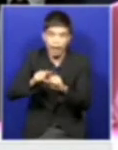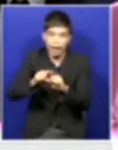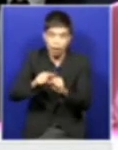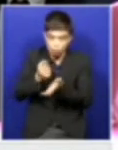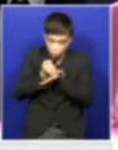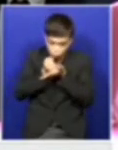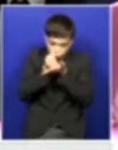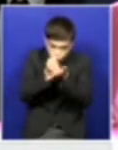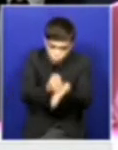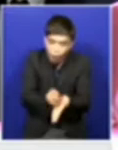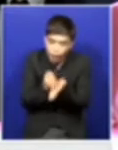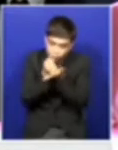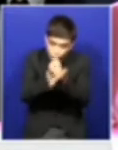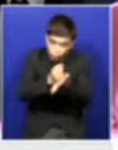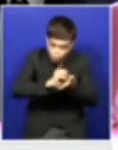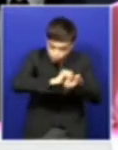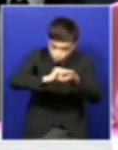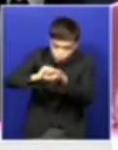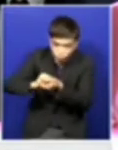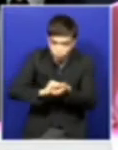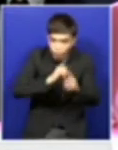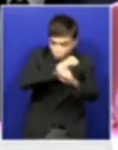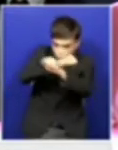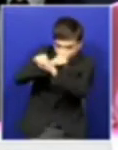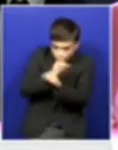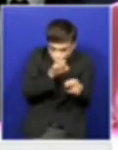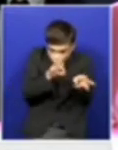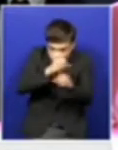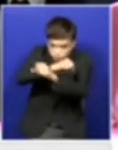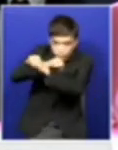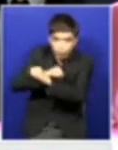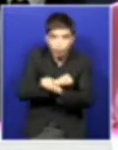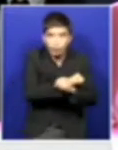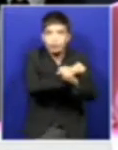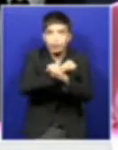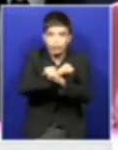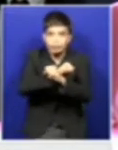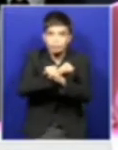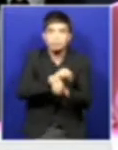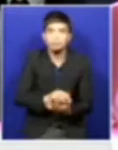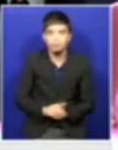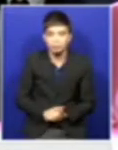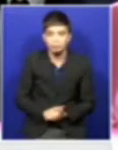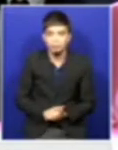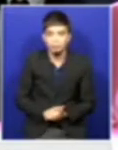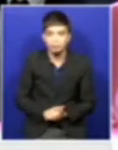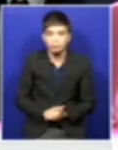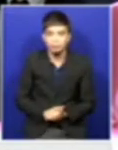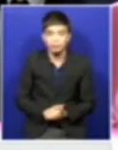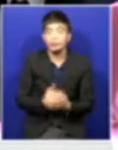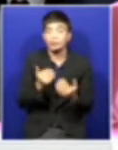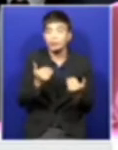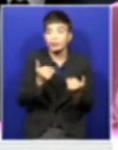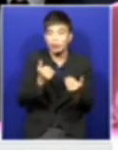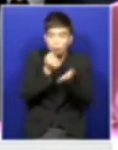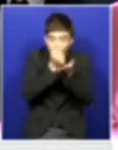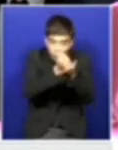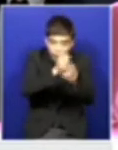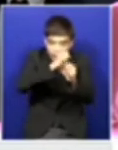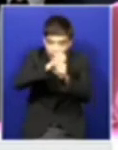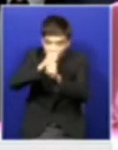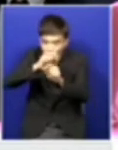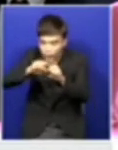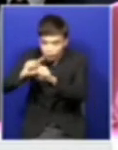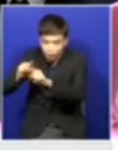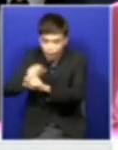นะครับให้ความร่วมมือในการป้องกันโควิดด้วยกันทุกคนจึงทำให้โควิดลดระดับ